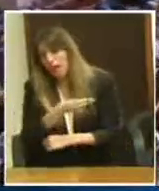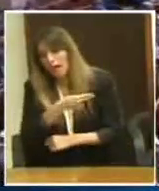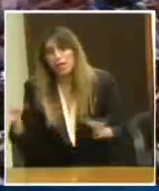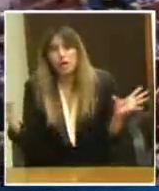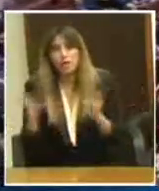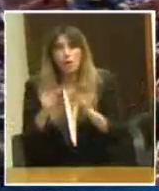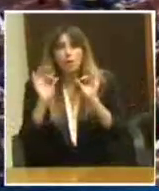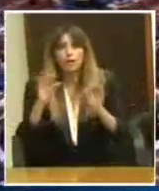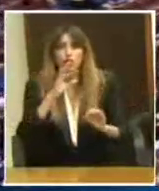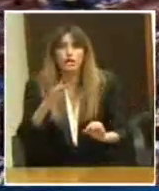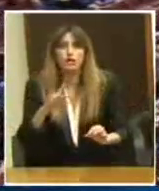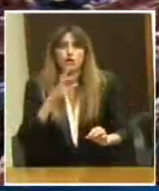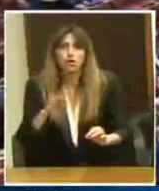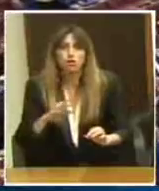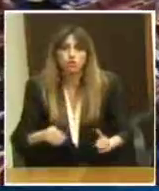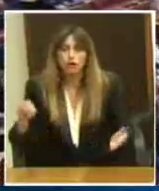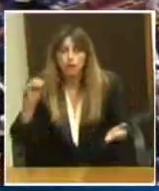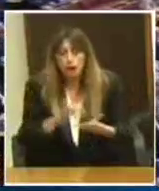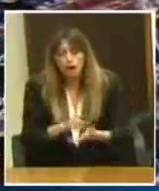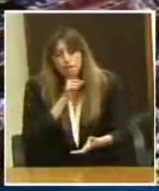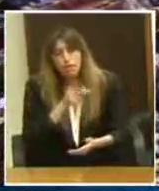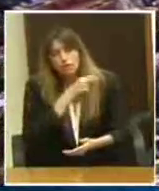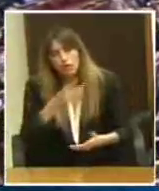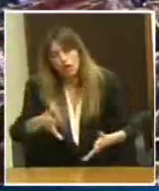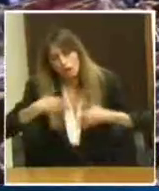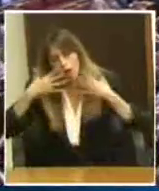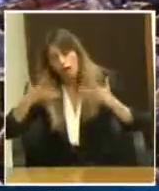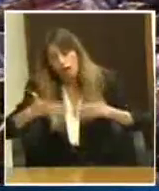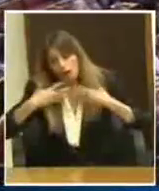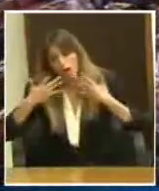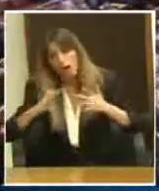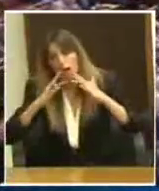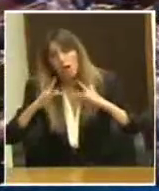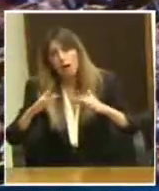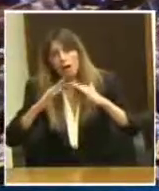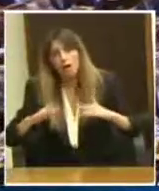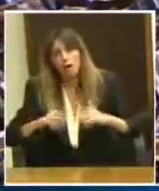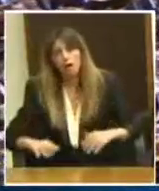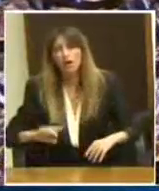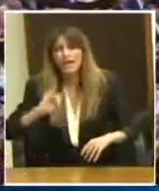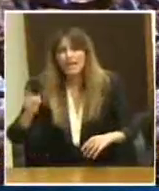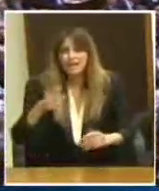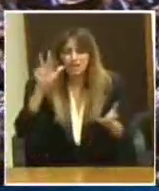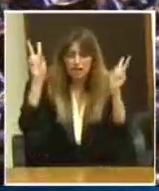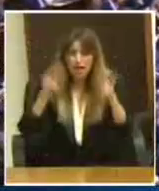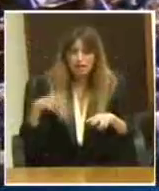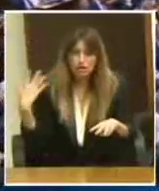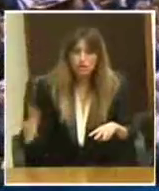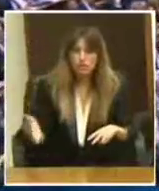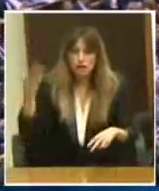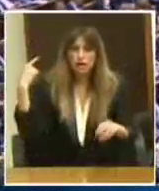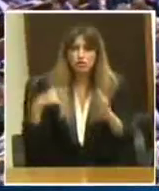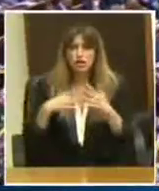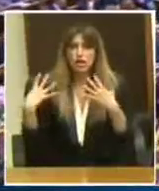η οποία όμως ηρίστον εν παρόδο, αναγνωρισμένη διεθνώς ήδη από τη συνδιάσκεψη του Οργανισμού Ηνωμένων Εθνών το